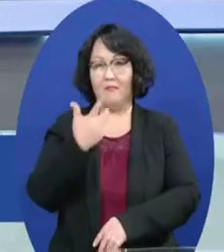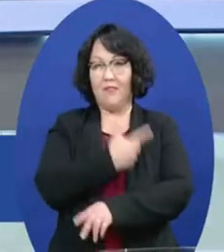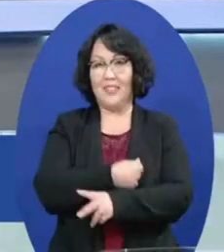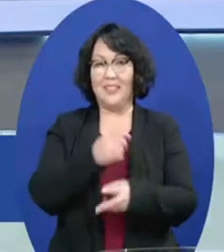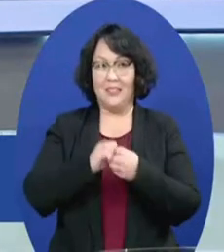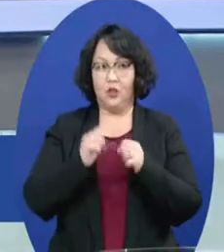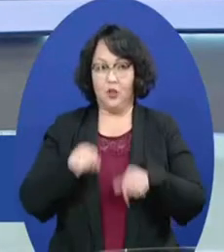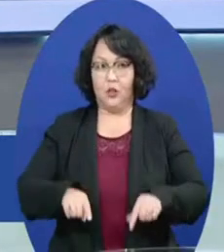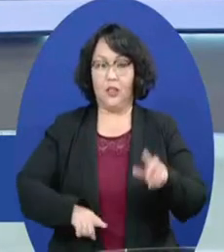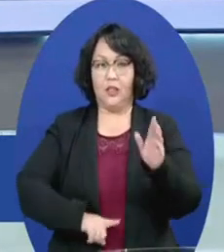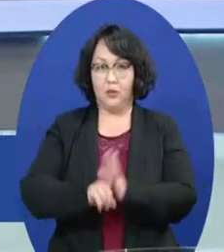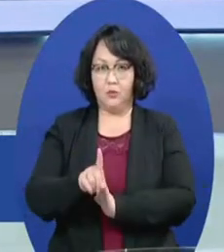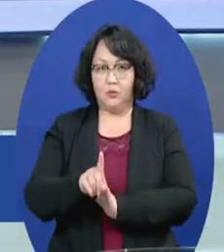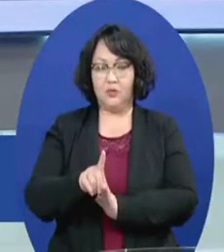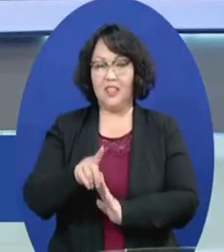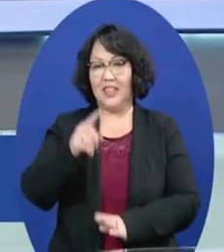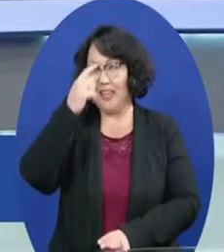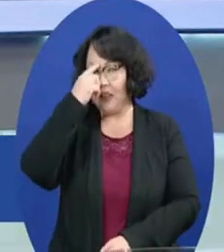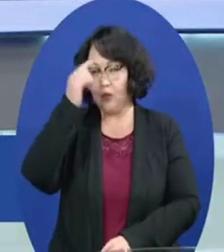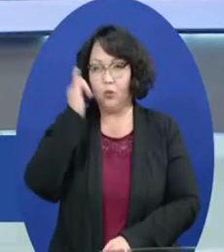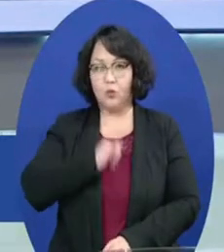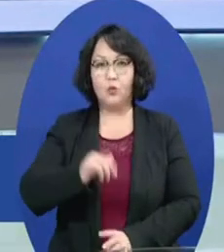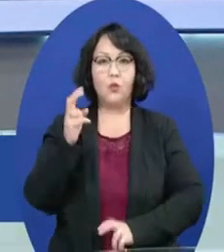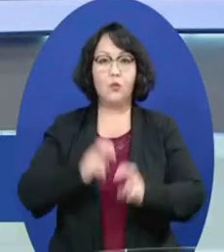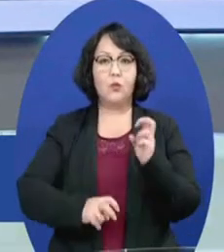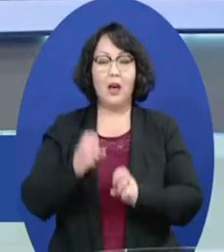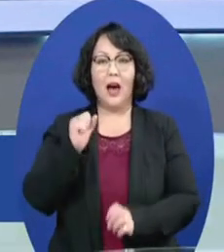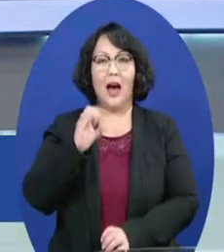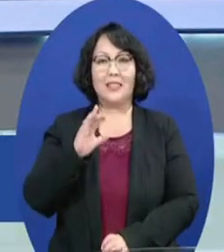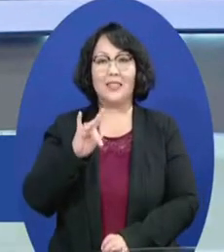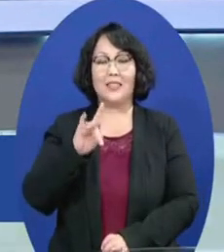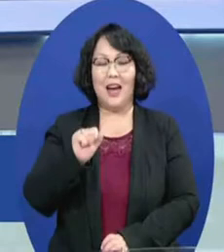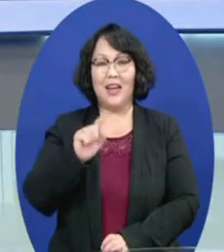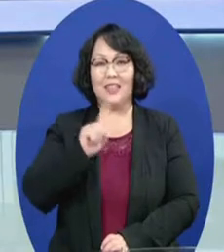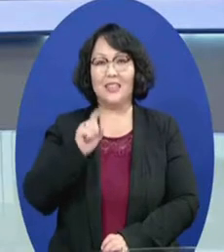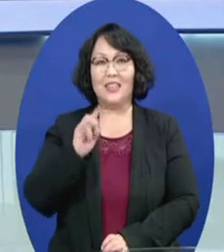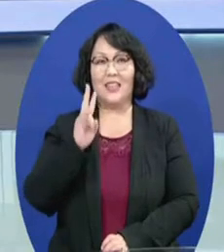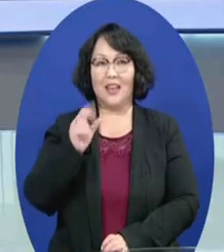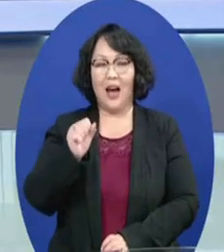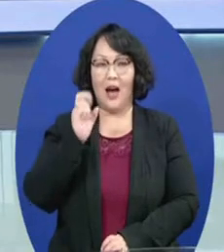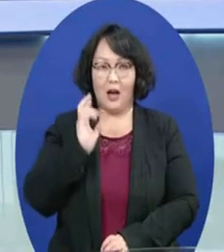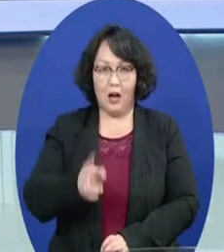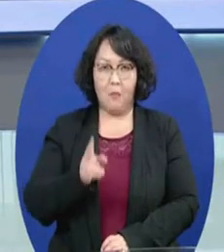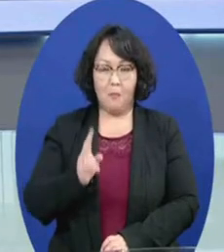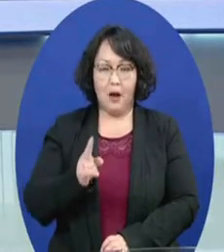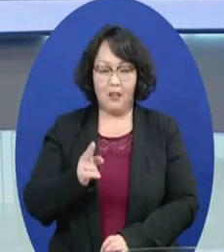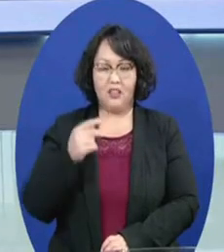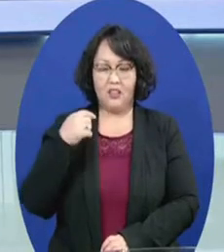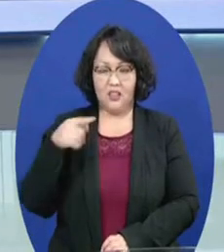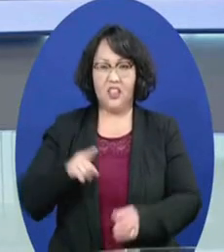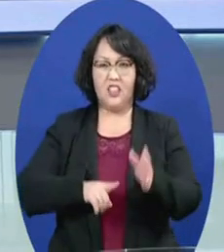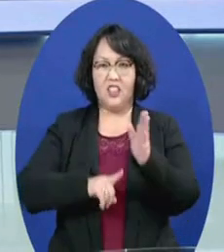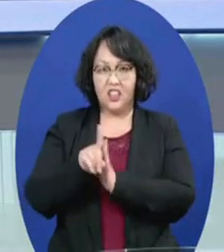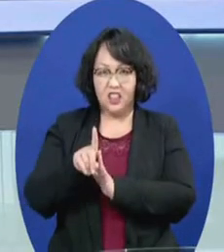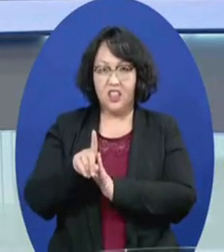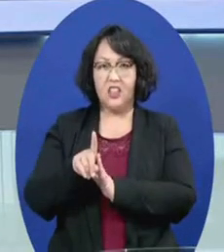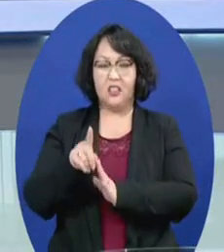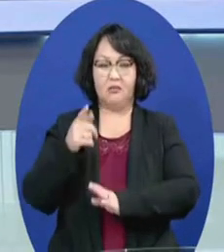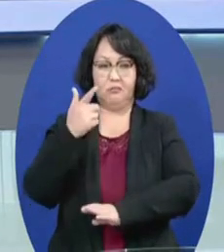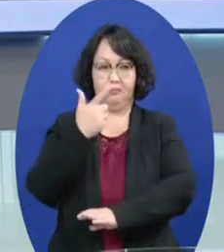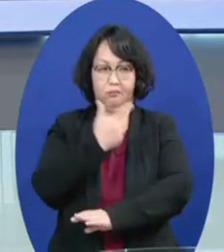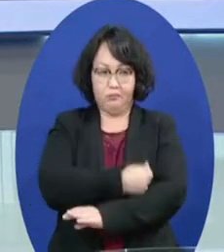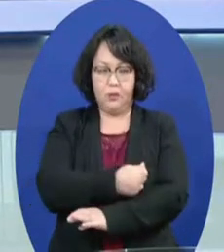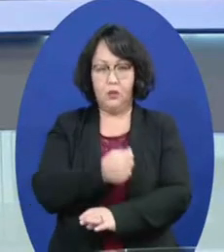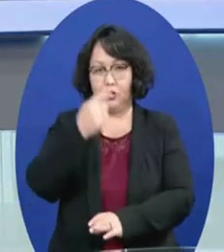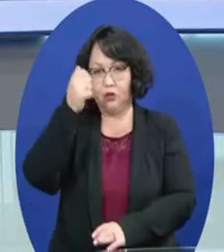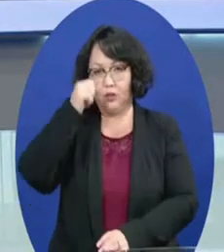Энэ жуулта өнөөдрийг хэлүүллээ. Бүгд найрамдах энэтхэг улсад үйлдвэрлэсэн AstraZeneca компани Covishield вакцины эхний тунг өнөөдөр Монгол